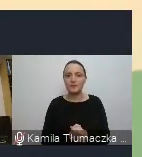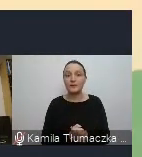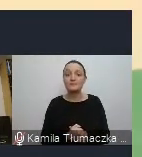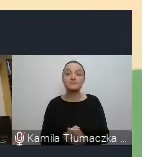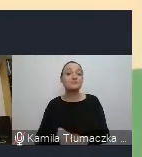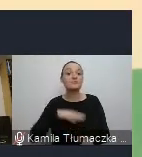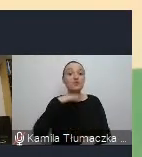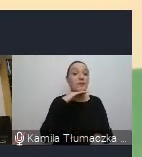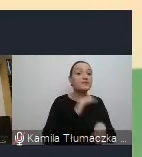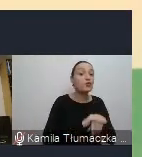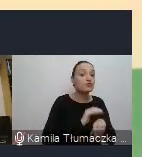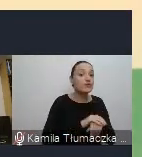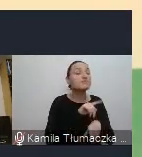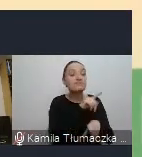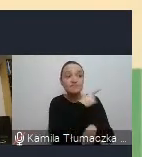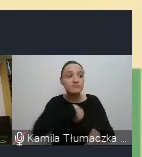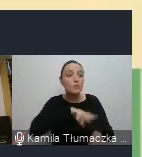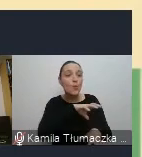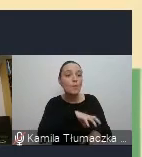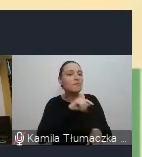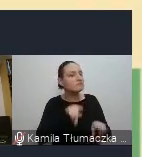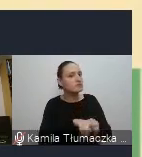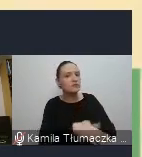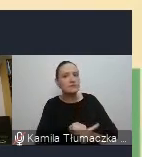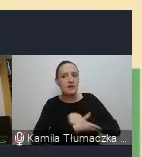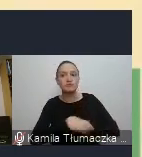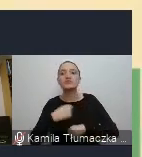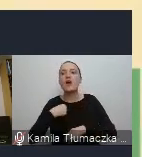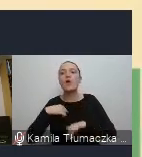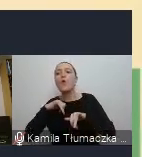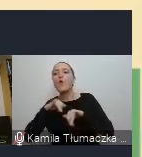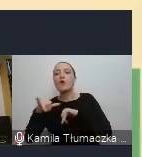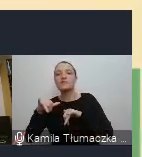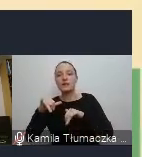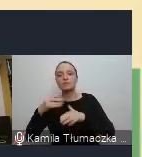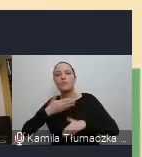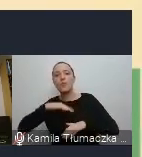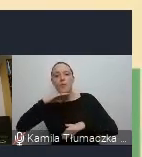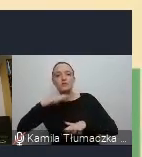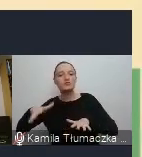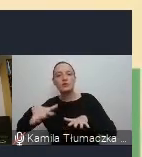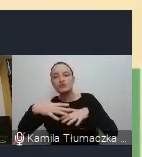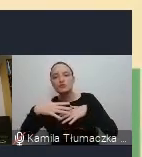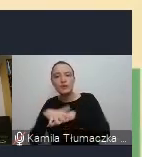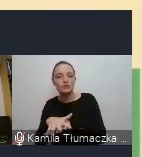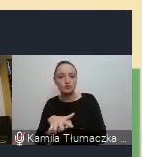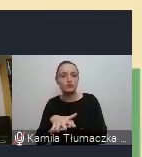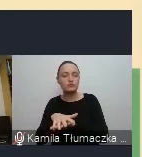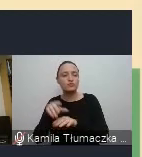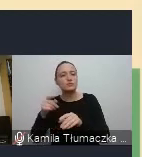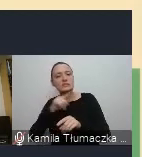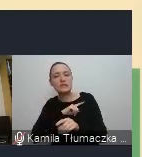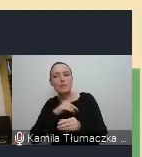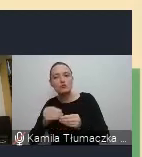Koleżanki logopedki były również dla mnie wsparciem. Tak jak już wspomniałam, jestem koordynatorem logopedycznej sieci współpracy i samokształcenia w poradni psychologiczno-pedagogicznej